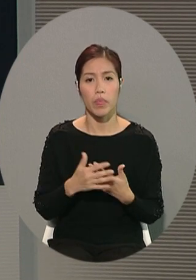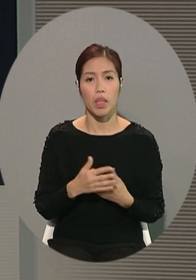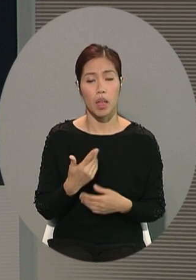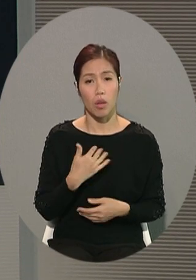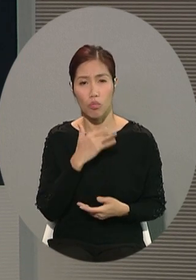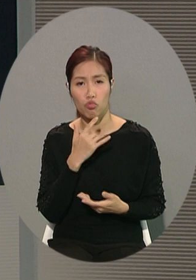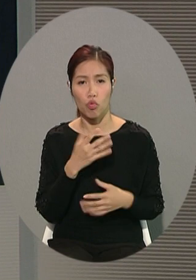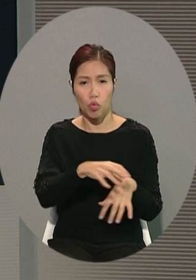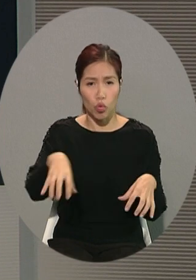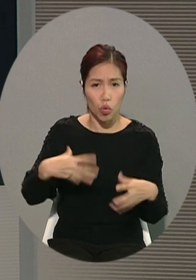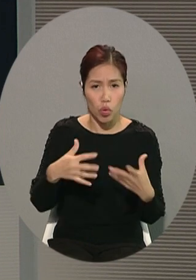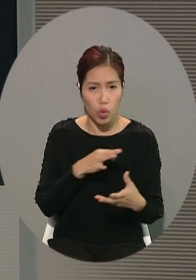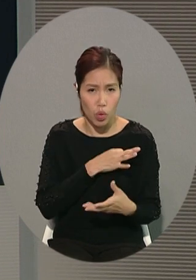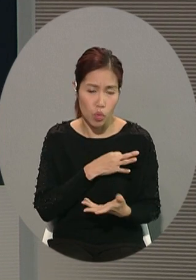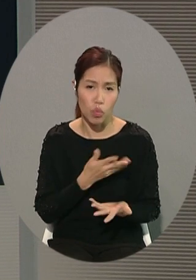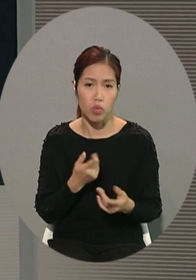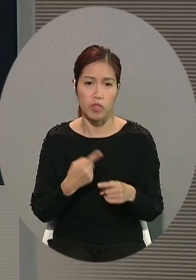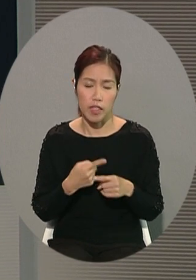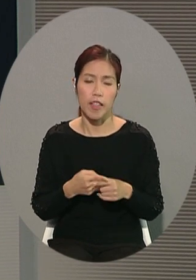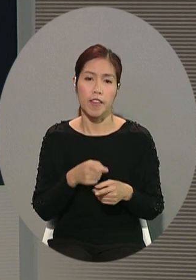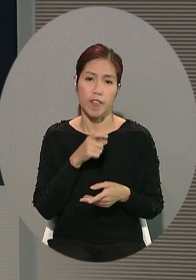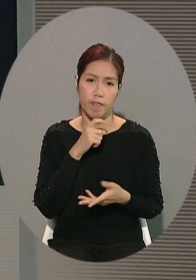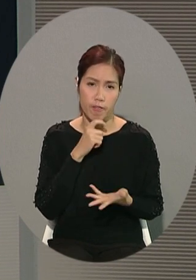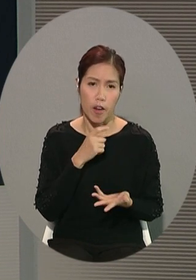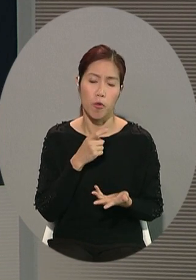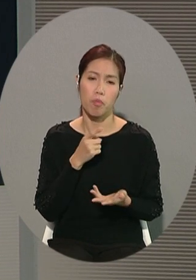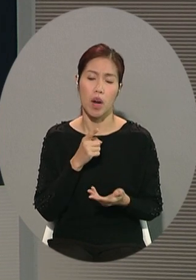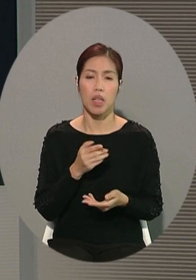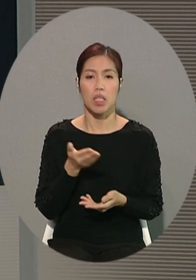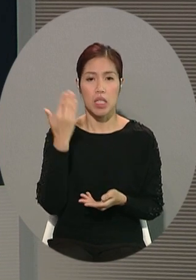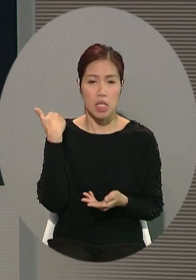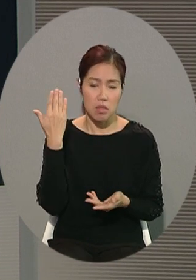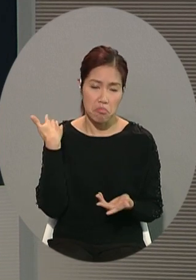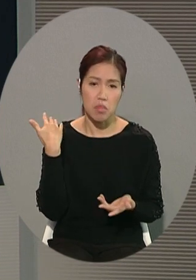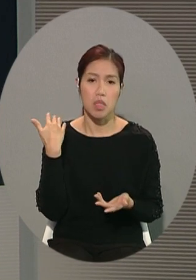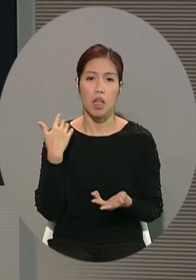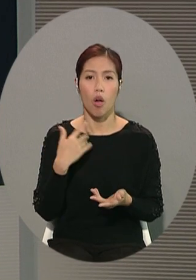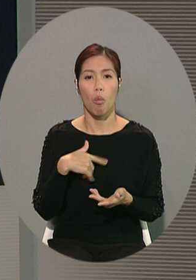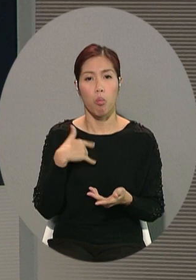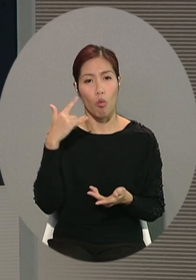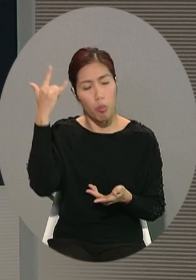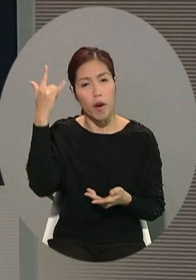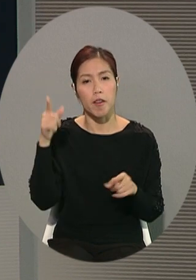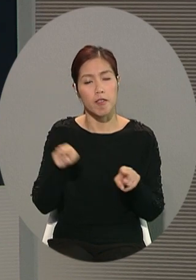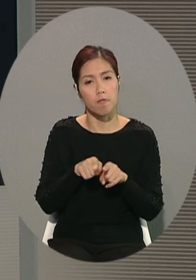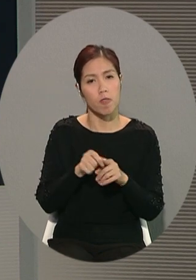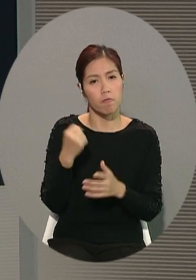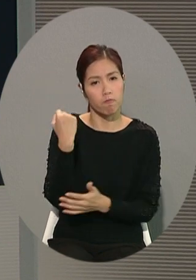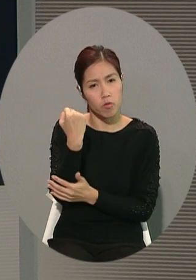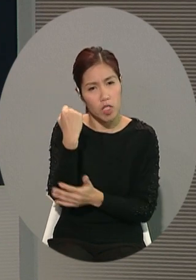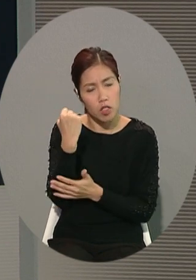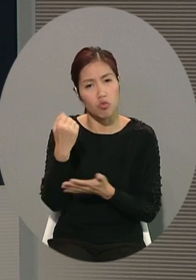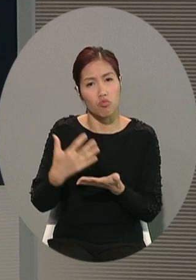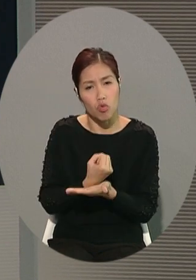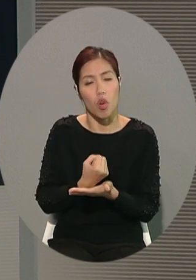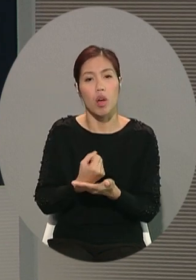這個區議會最有建設性，就是完成了我們當年夢寐以求一起去爭取的一些社區的